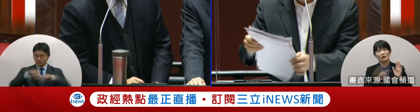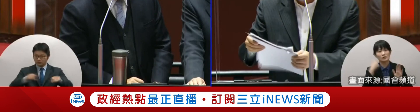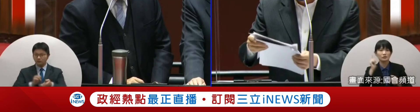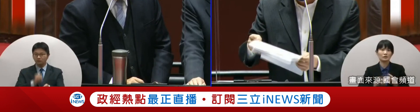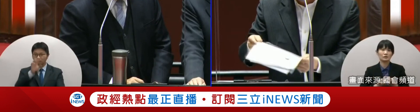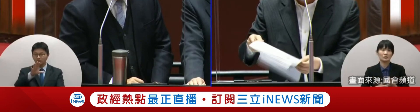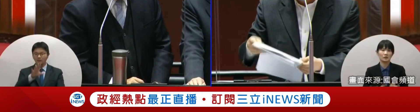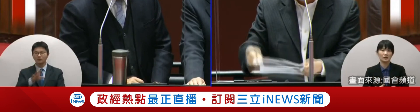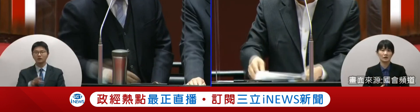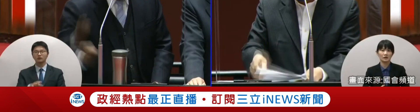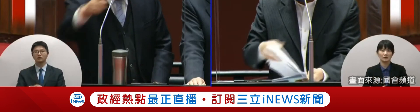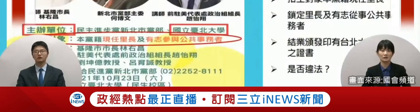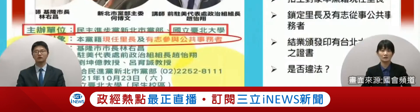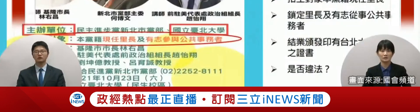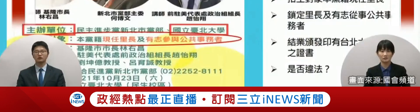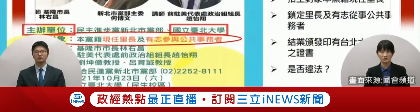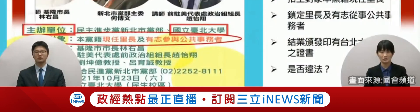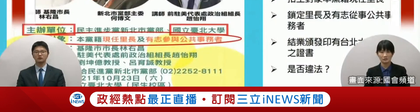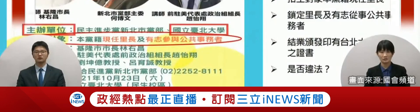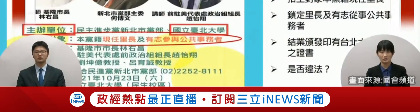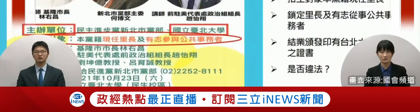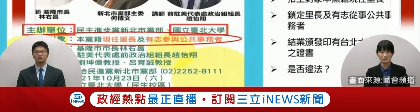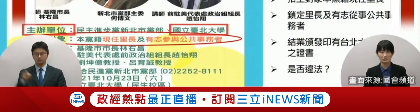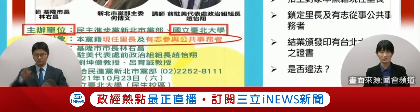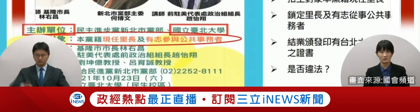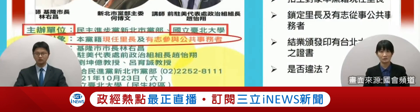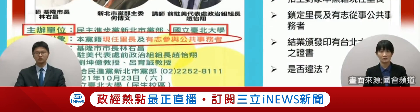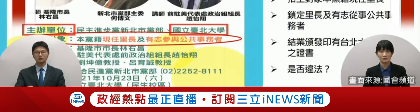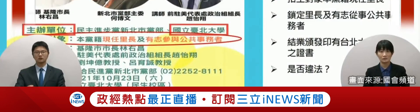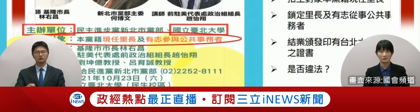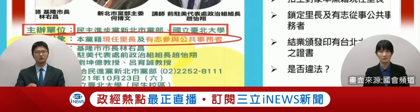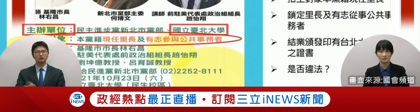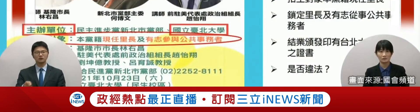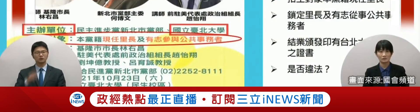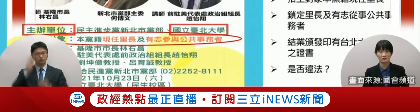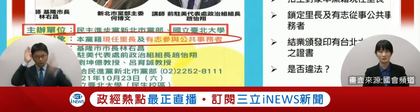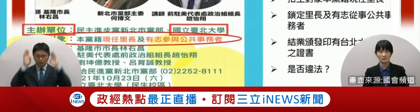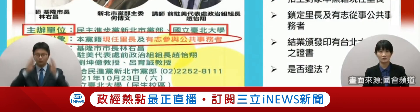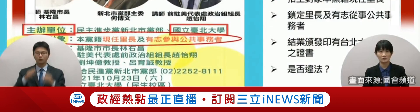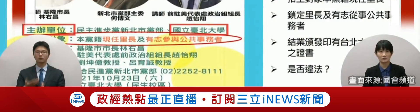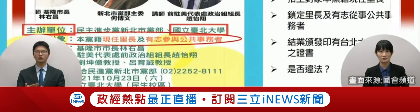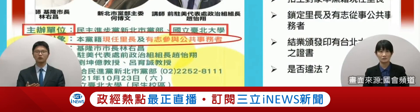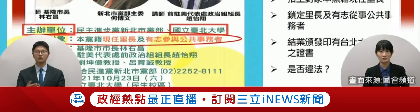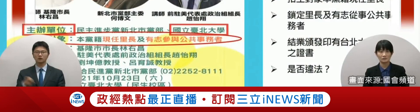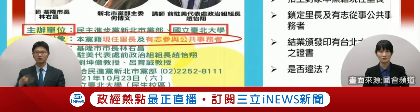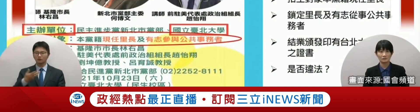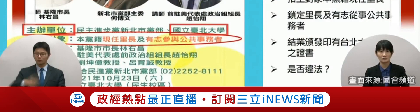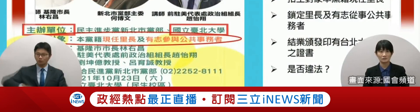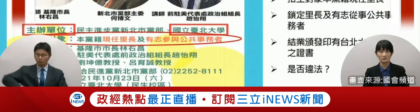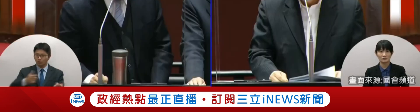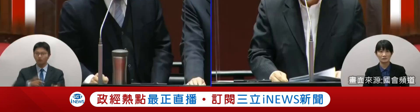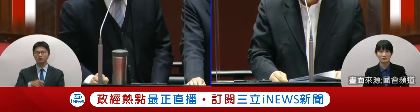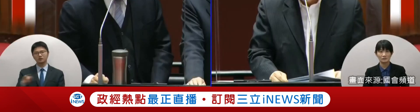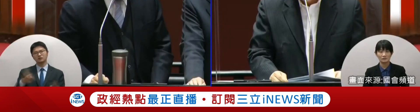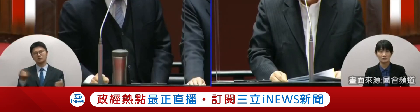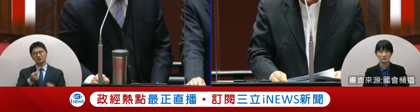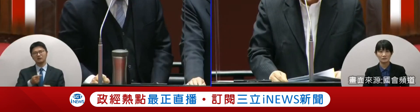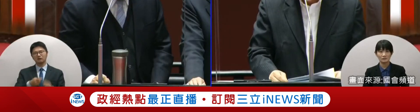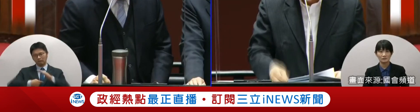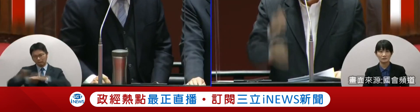办这个计划，你觉得 OK 吗？ 你在那里乱，还在后面泼水，暴力分子、小偷行